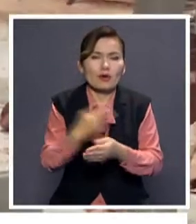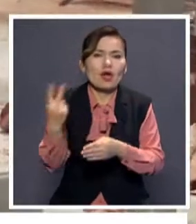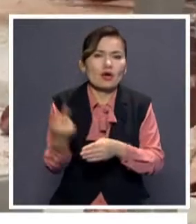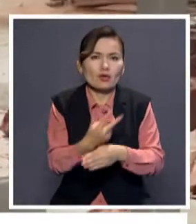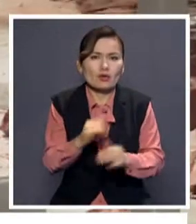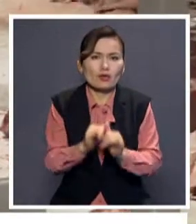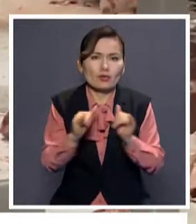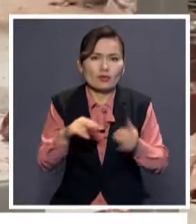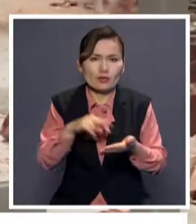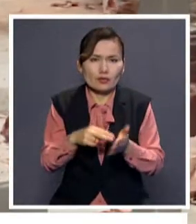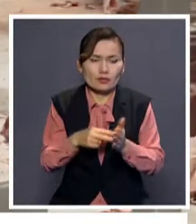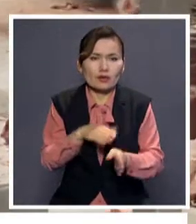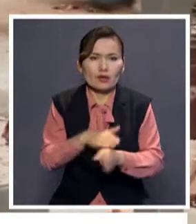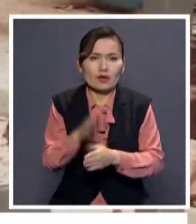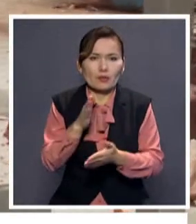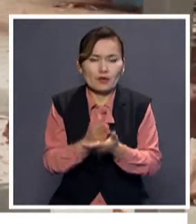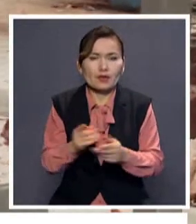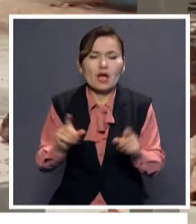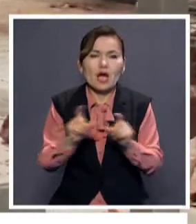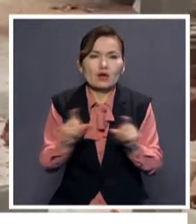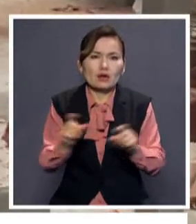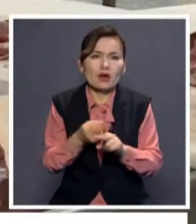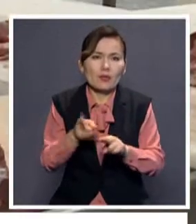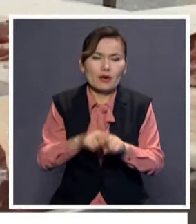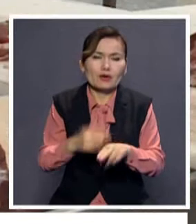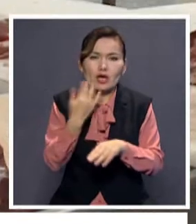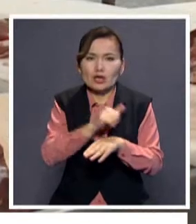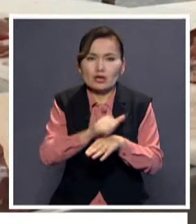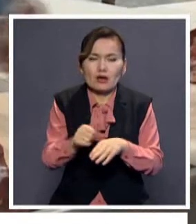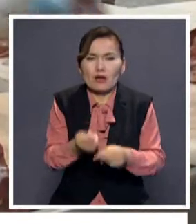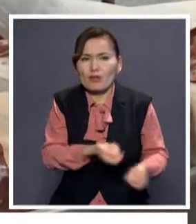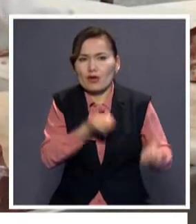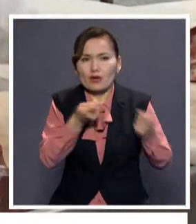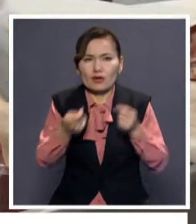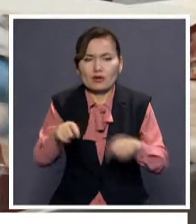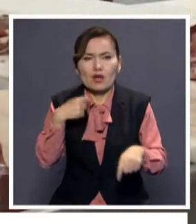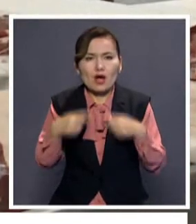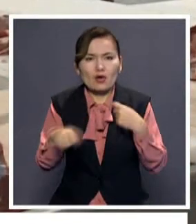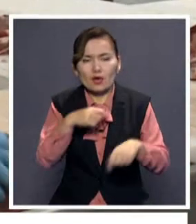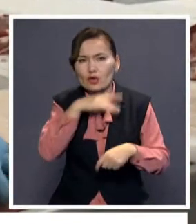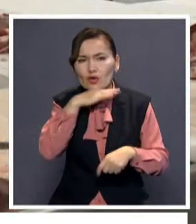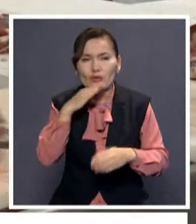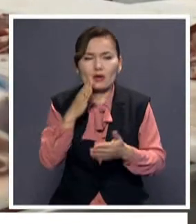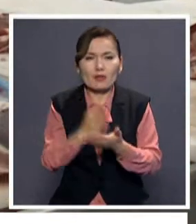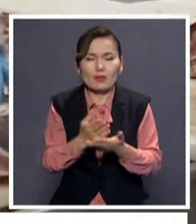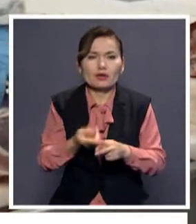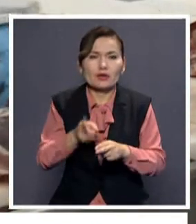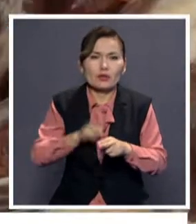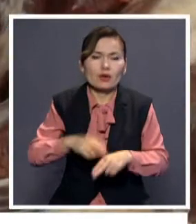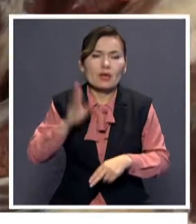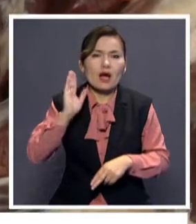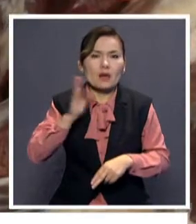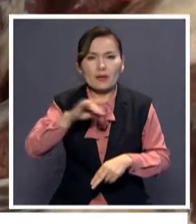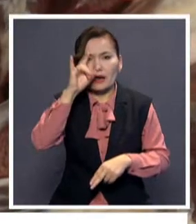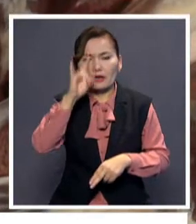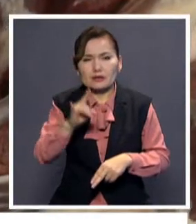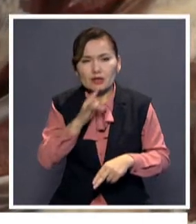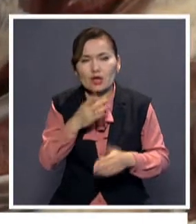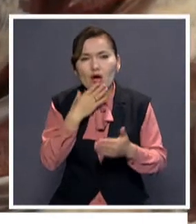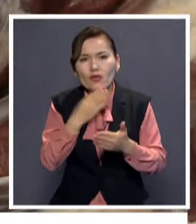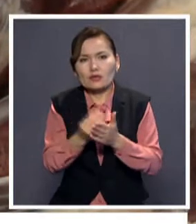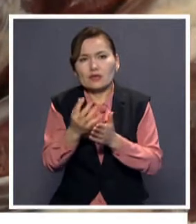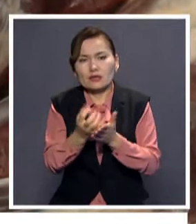емес. Салдарынан дүкен сөрелерінде шетінен шетелдік азық-түлік түрлері самсап тұр. Ал бұл саланы дамыту арқылы ішкі нарықты қамтамасыз